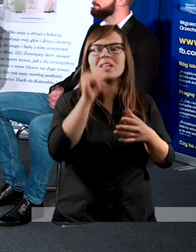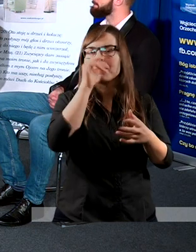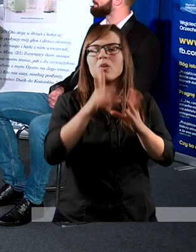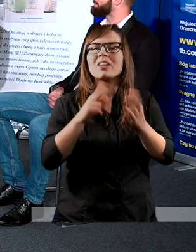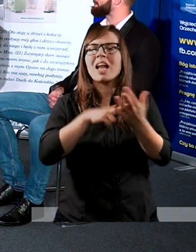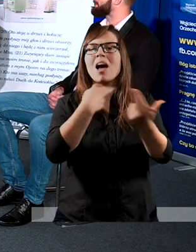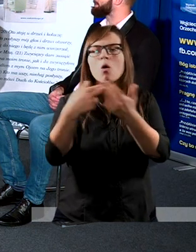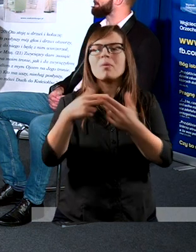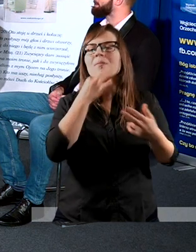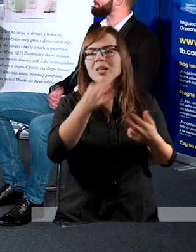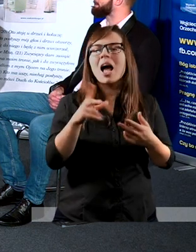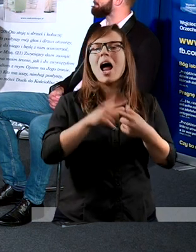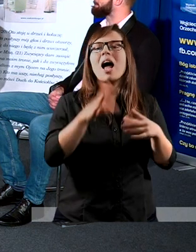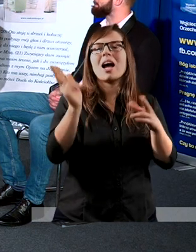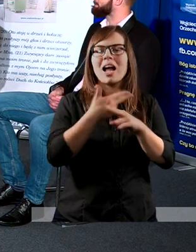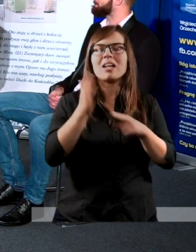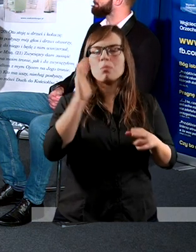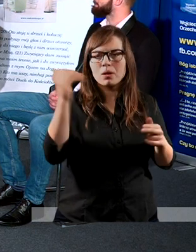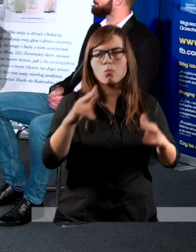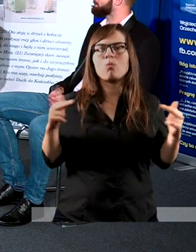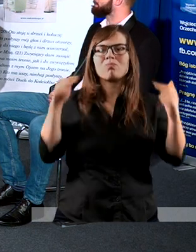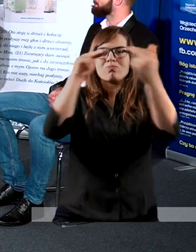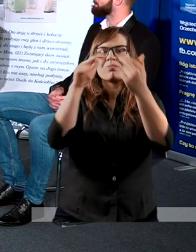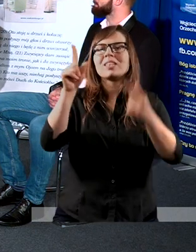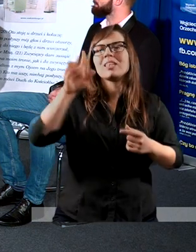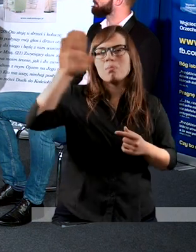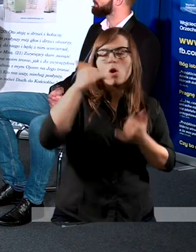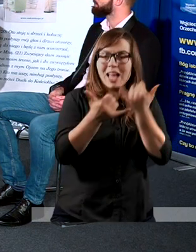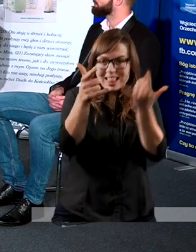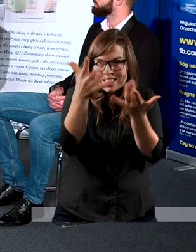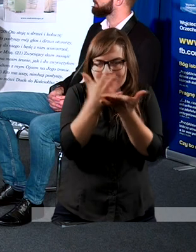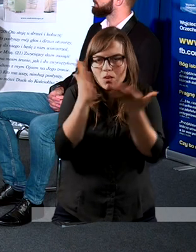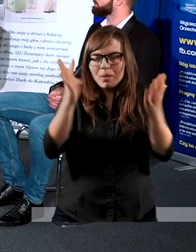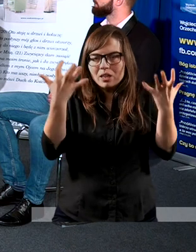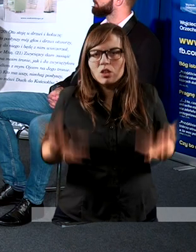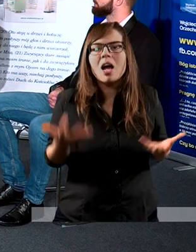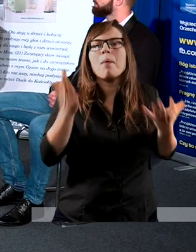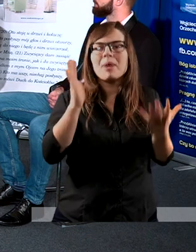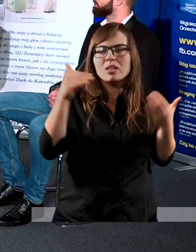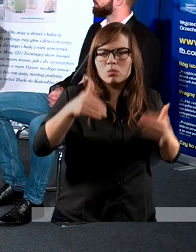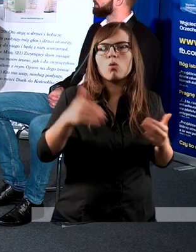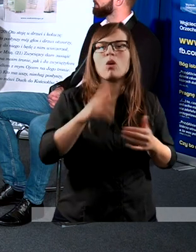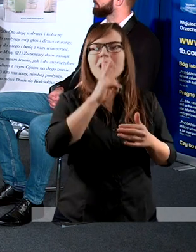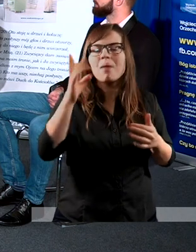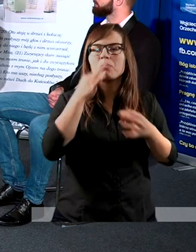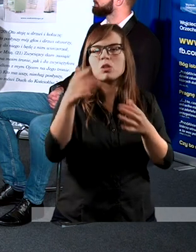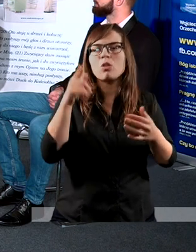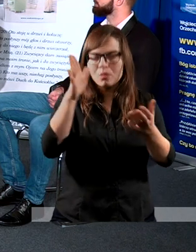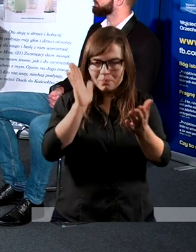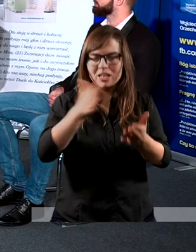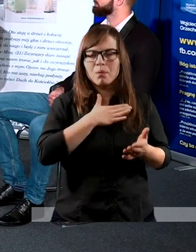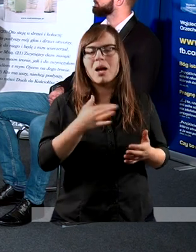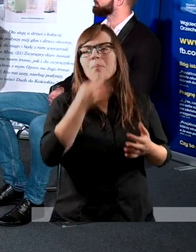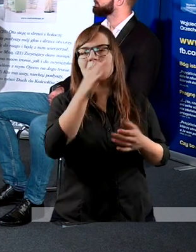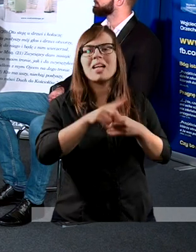pytania, ale kiedyś będziemy mogli stanąć przed Bogiem, jeżeli tylko będziesz chciał. I będziemy mogli Mu zadać każde pytanie. I On będzie miał